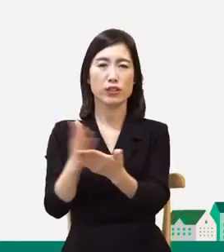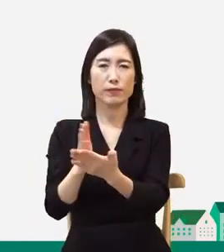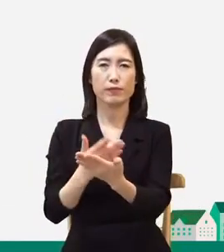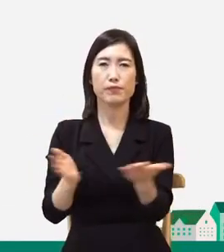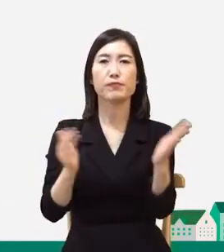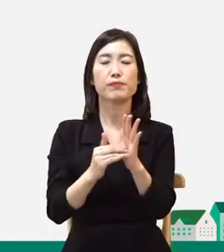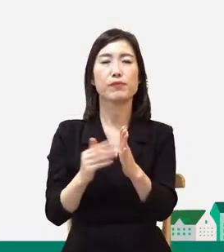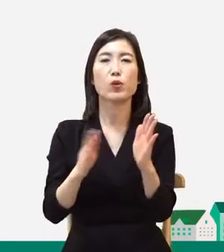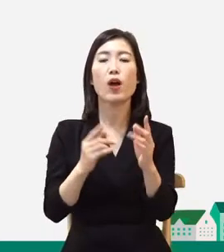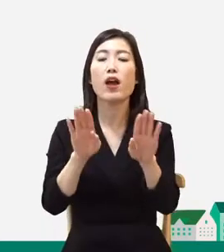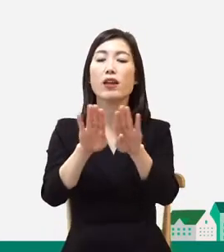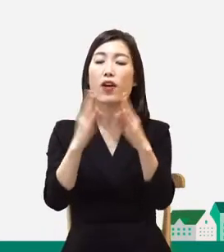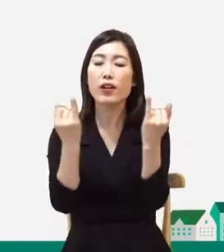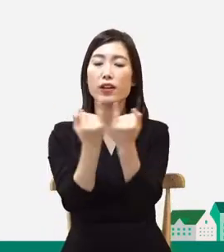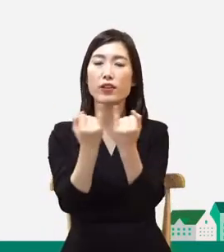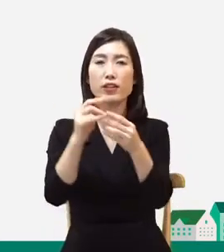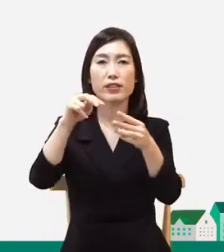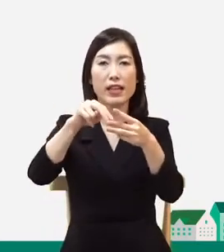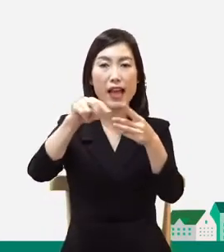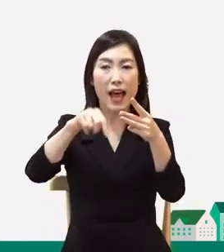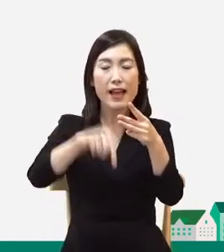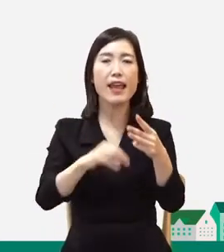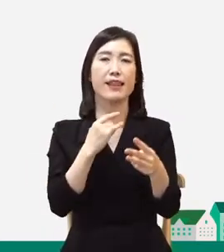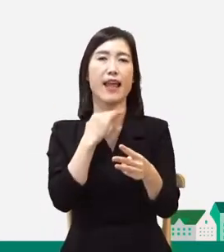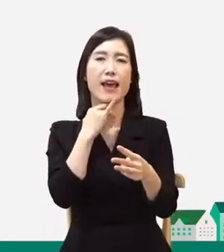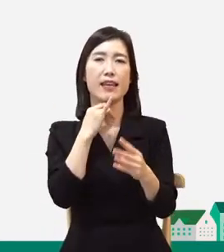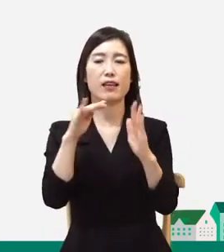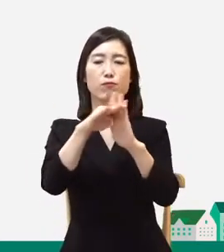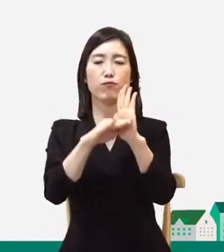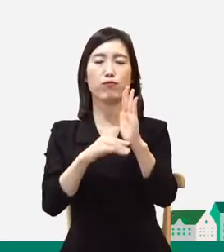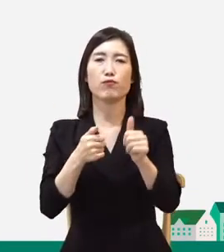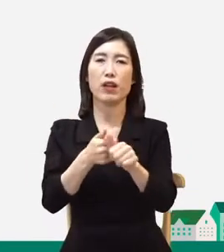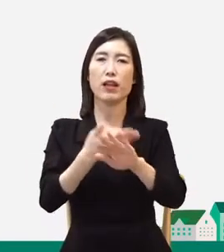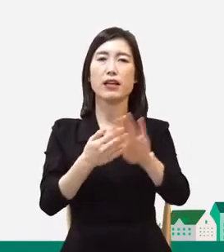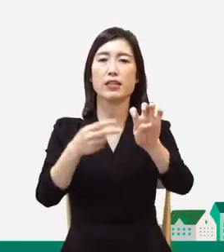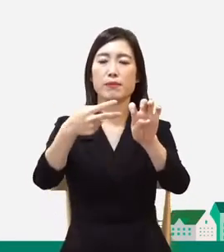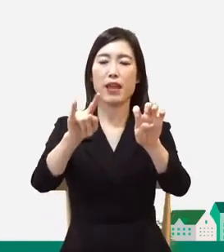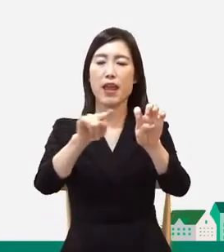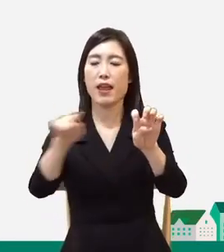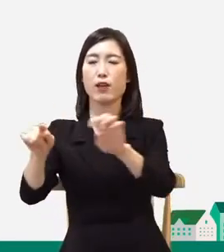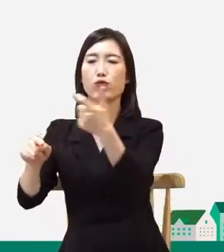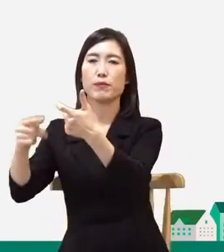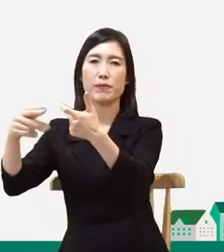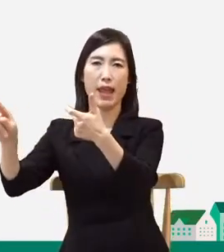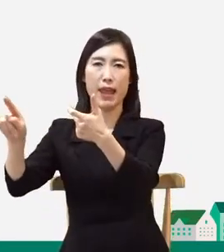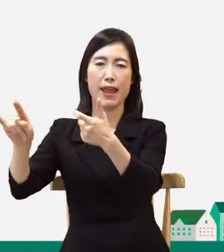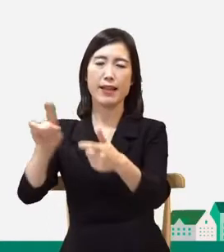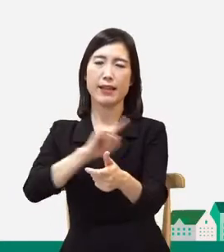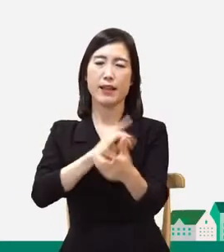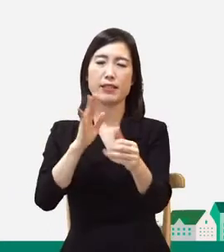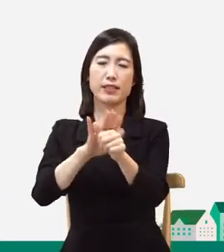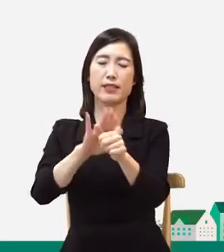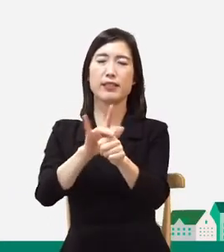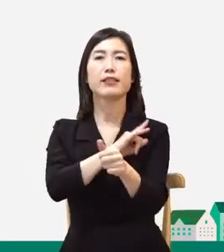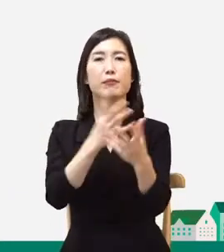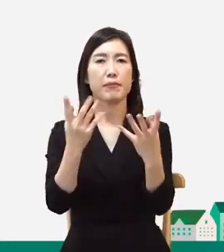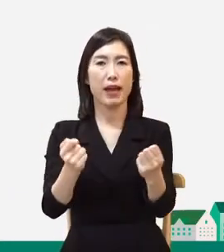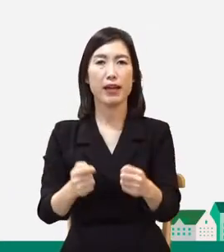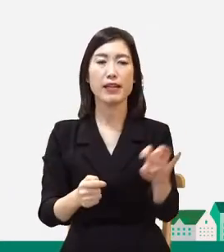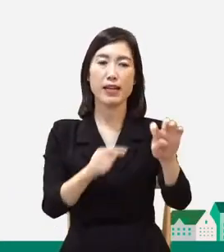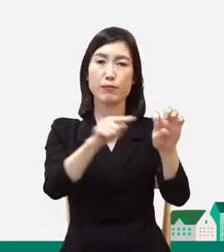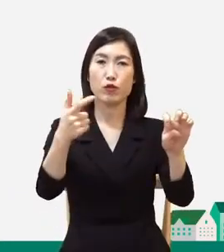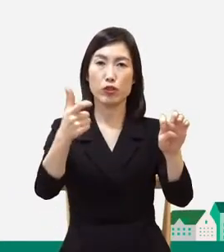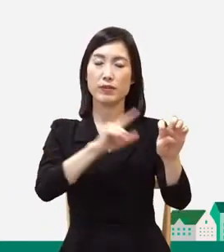다음은 열린여성센터 지원주택 연령별 현황입니다. 40대에서 60대가 가장 많은 비율을 차지하고